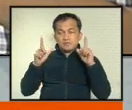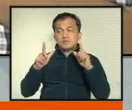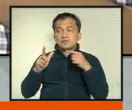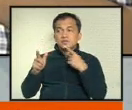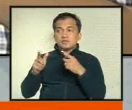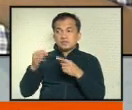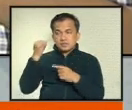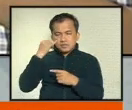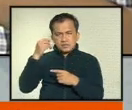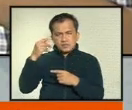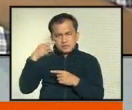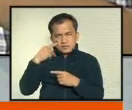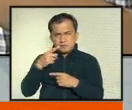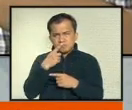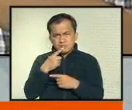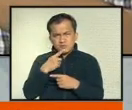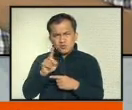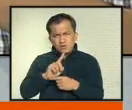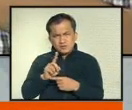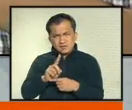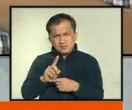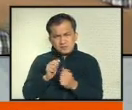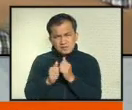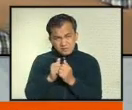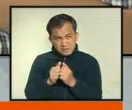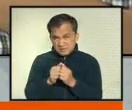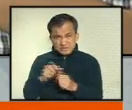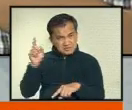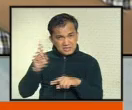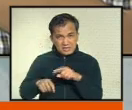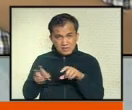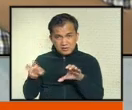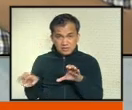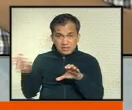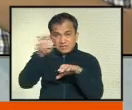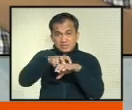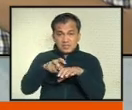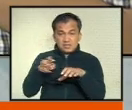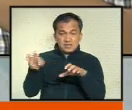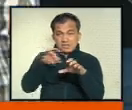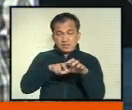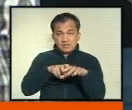Justin, linawin lang natin. Anong ibig sabihin nito? Hindi na pwedeng sumampa sa andas yung mga deboto?